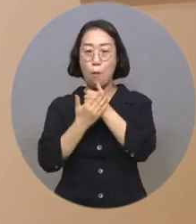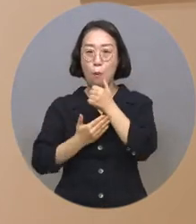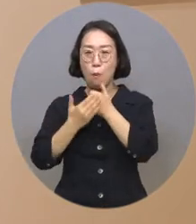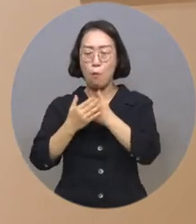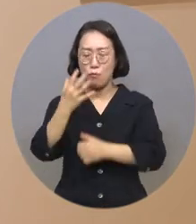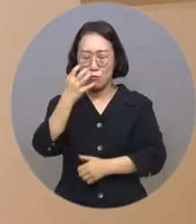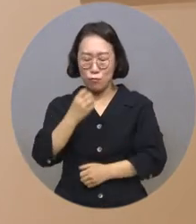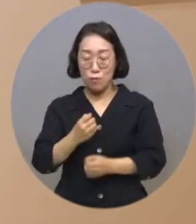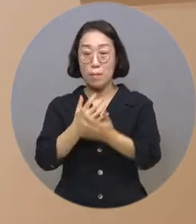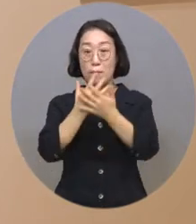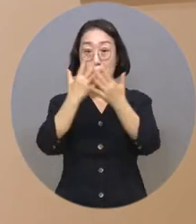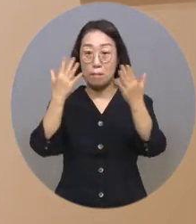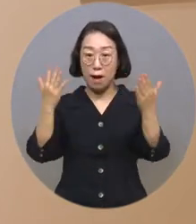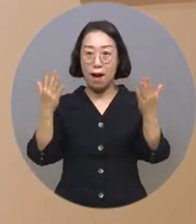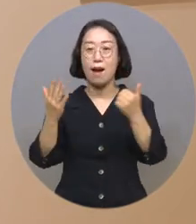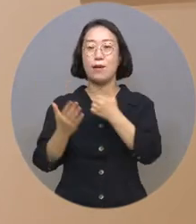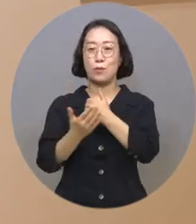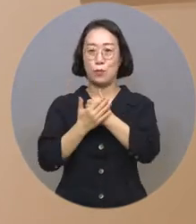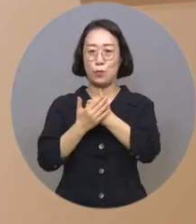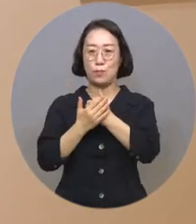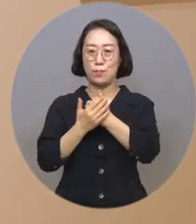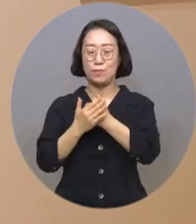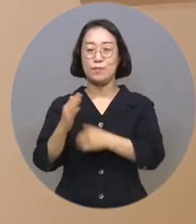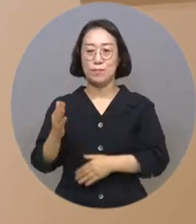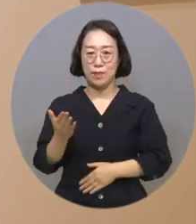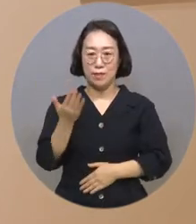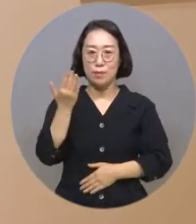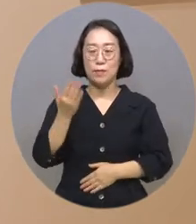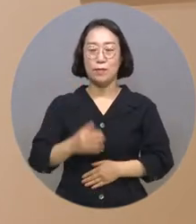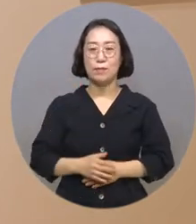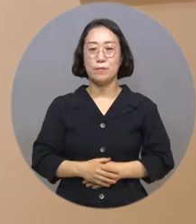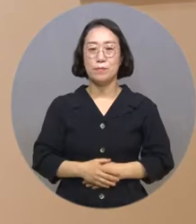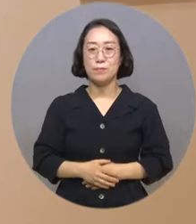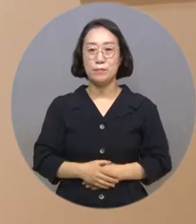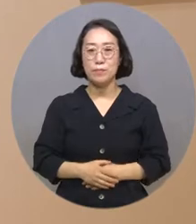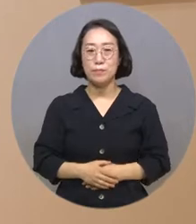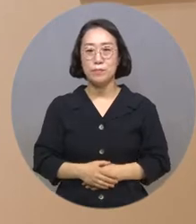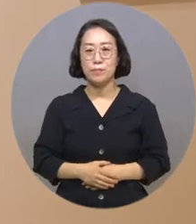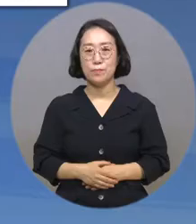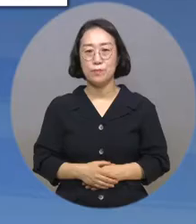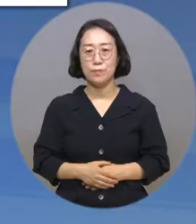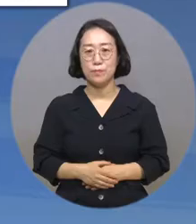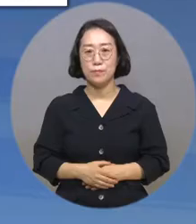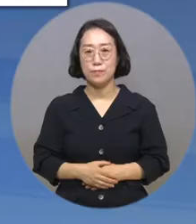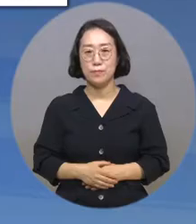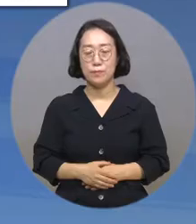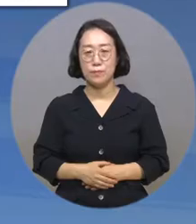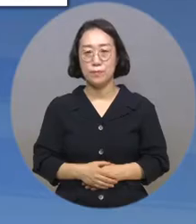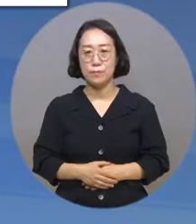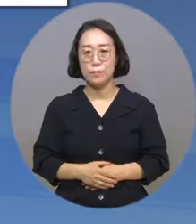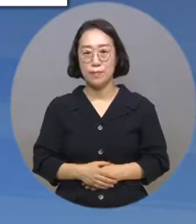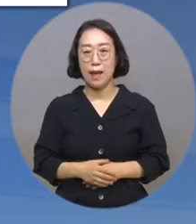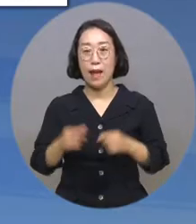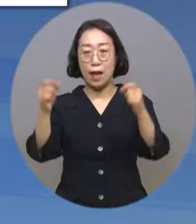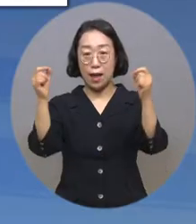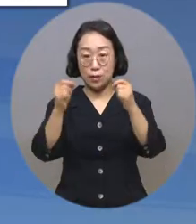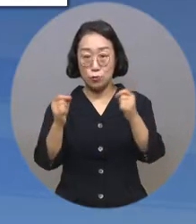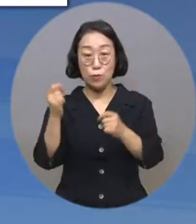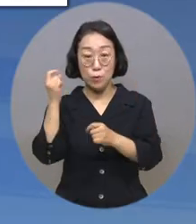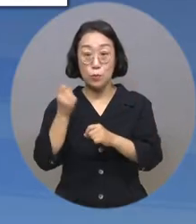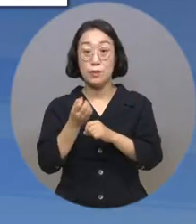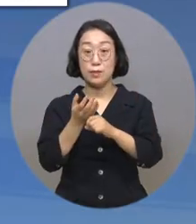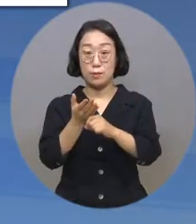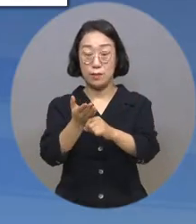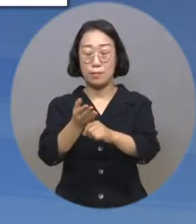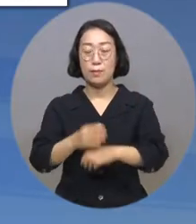우울한 일상을 잊게 하고 있습니다. 복지TV 뉴스 이소영입니다. 이어서 간추린 뉴스